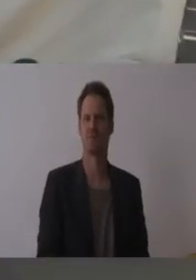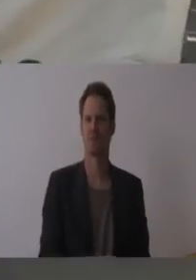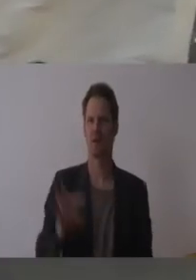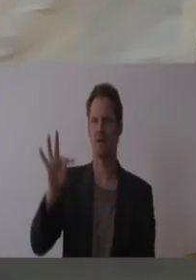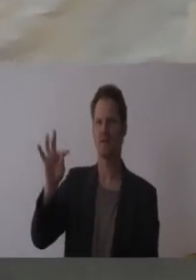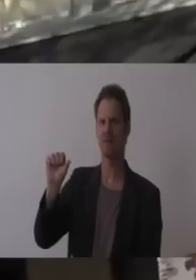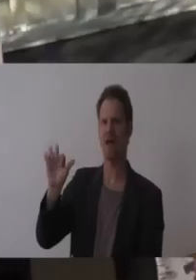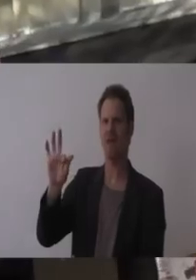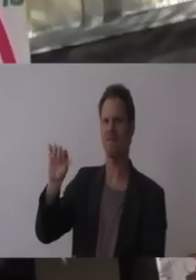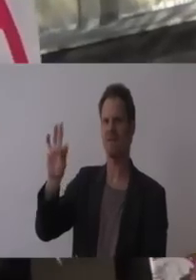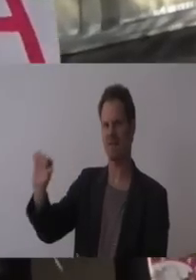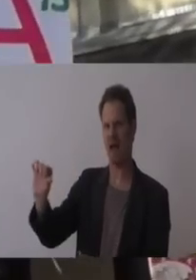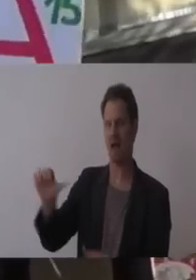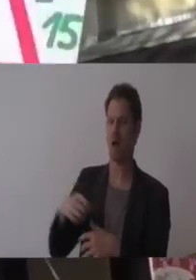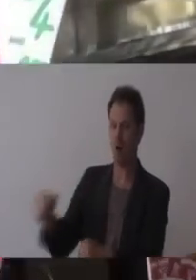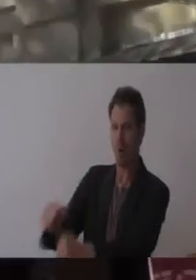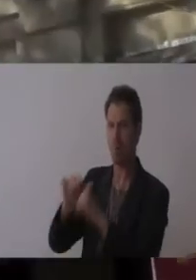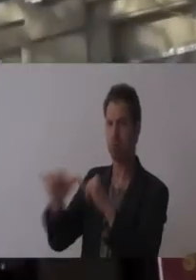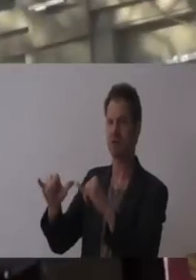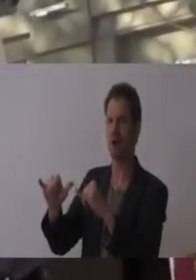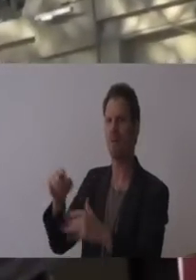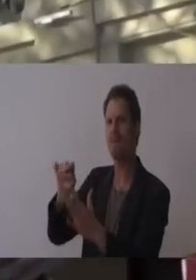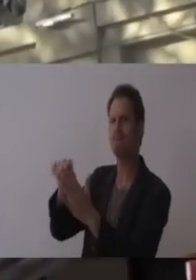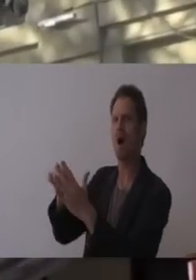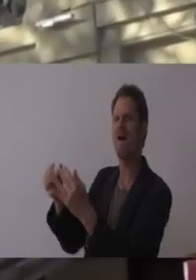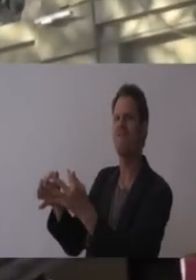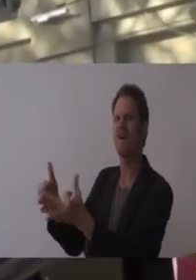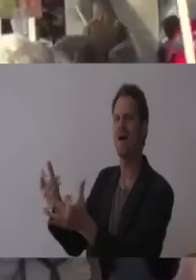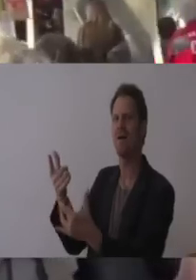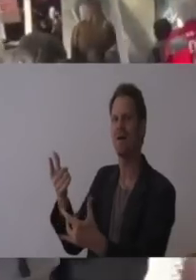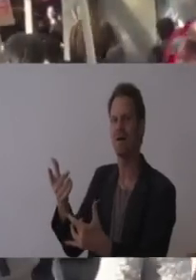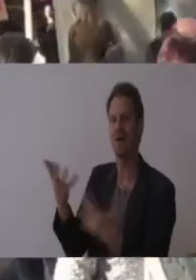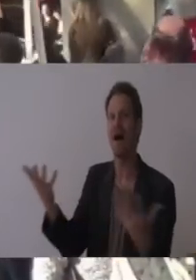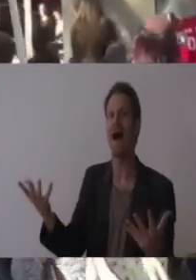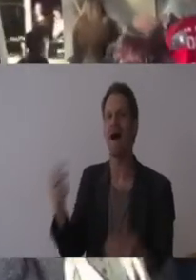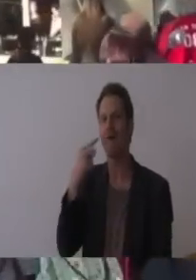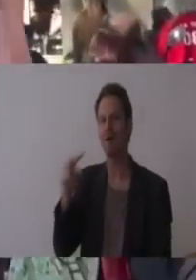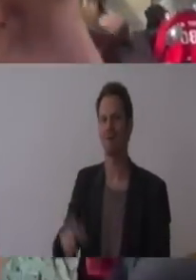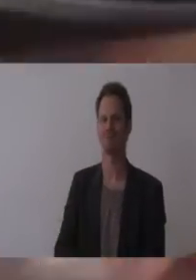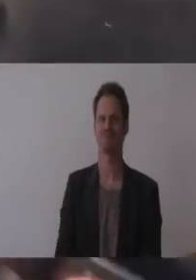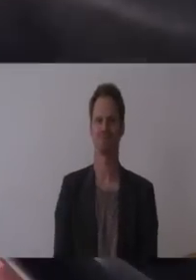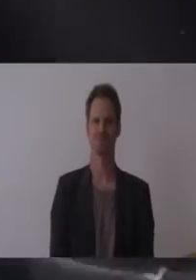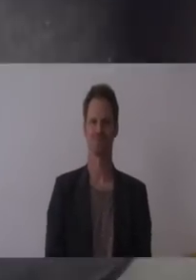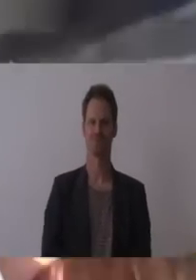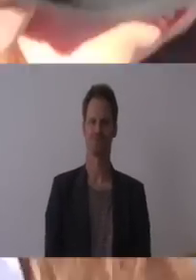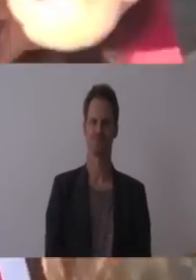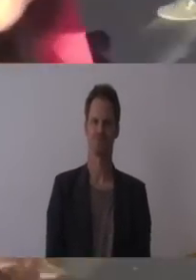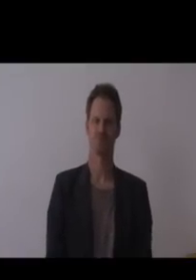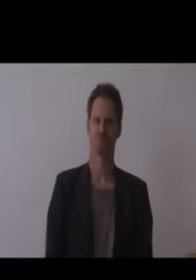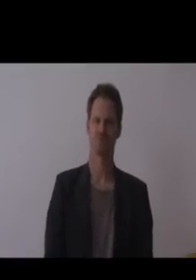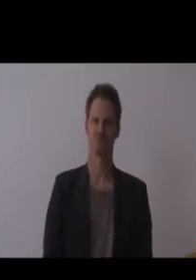transatlantique de libre-échange, TAFTA, est puissant. Mais nous avons trouvé son point faible. Il craint la lumière.